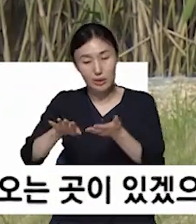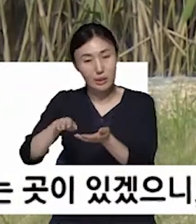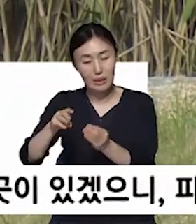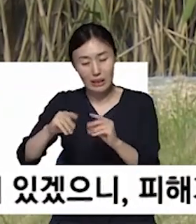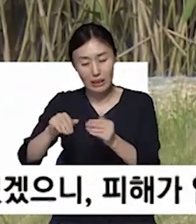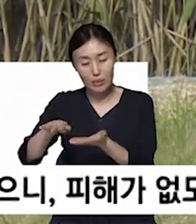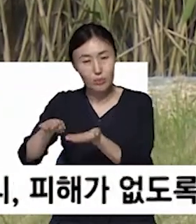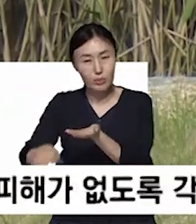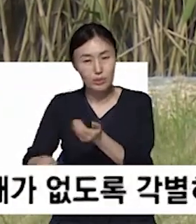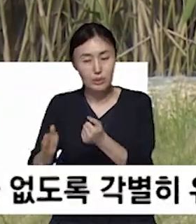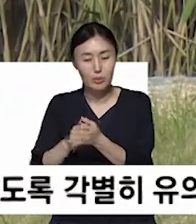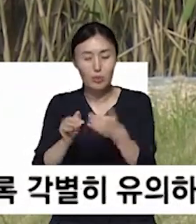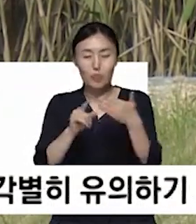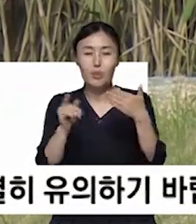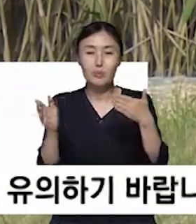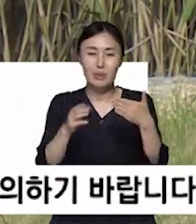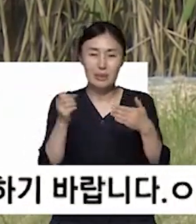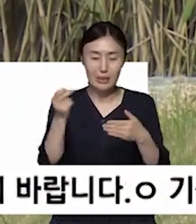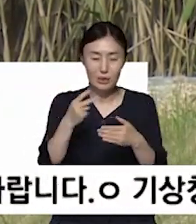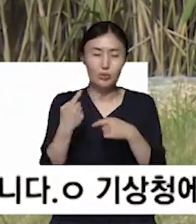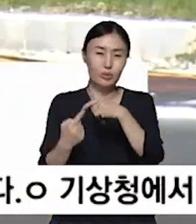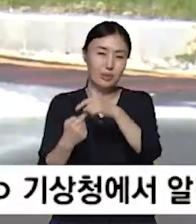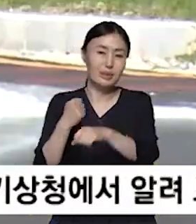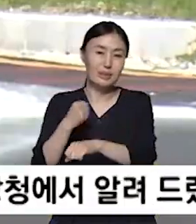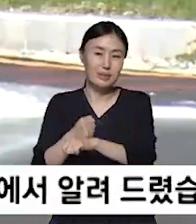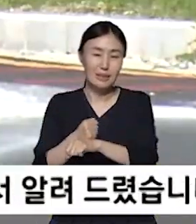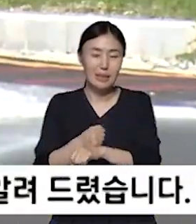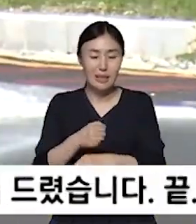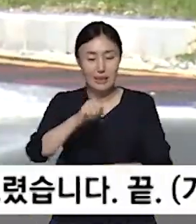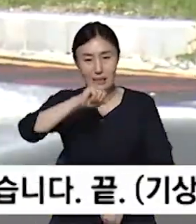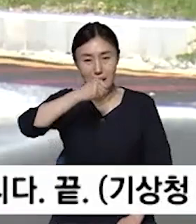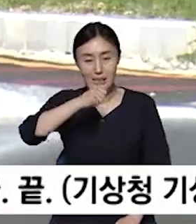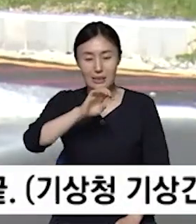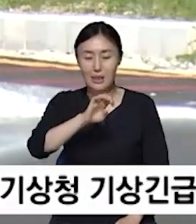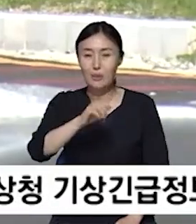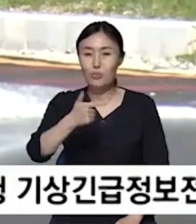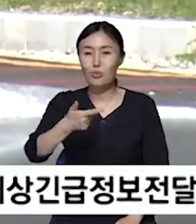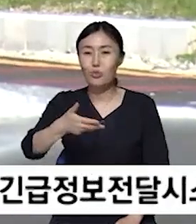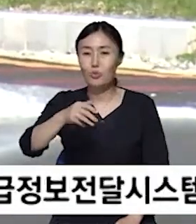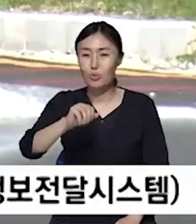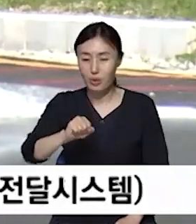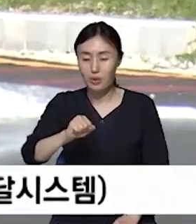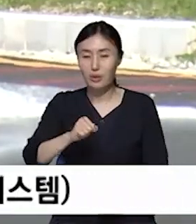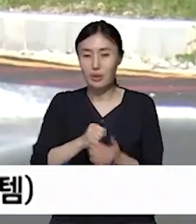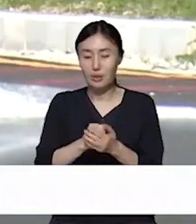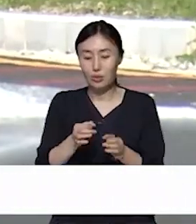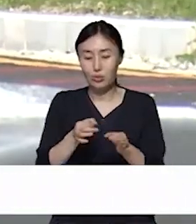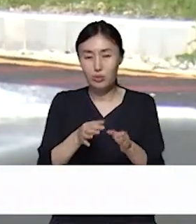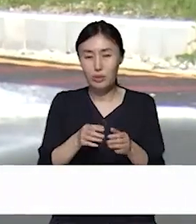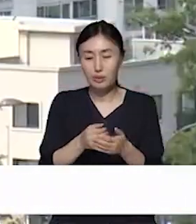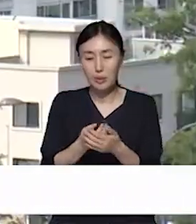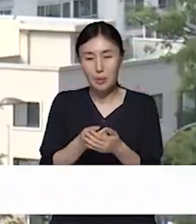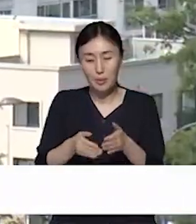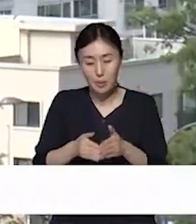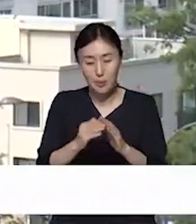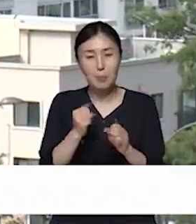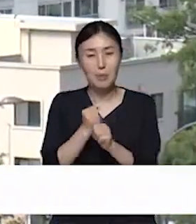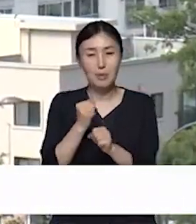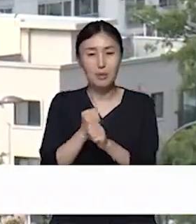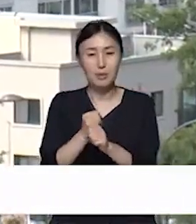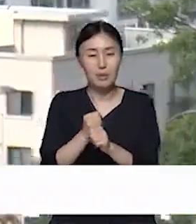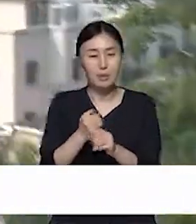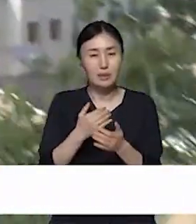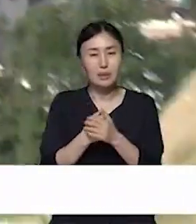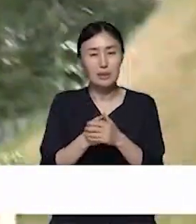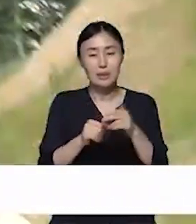9월 재개통하겠다고 밝혔습니다. 예산 46억 6천만 원이 투입된 지산동 우회도로는 착공 1년 반 만인 지난달